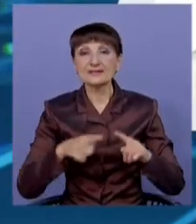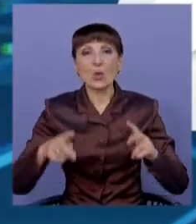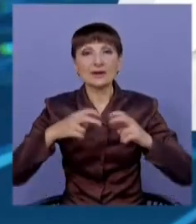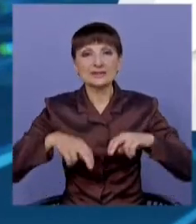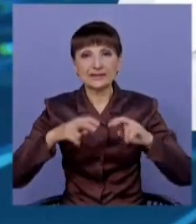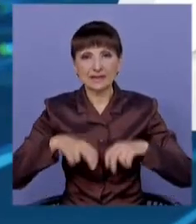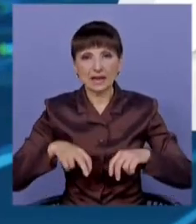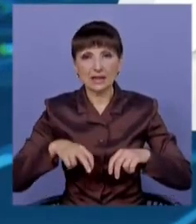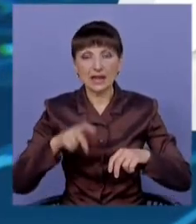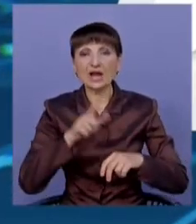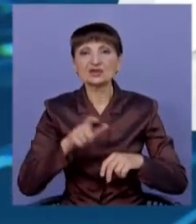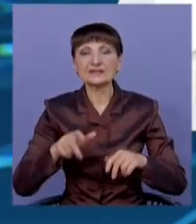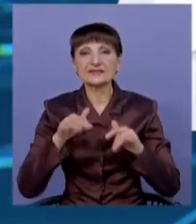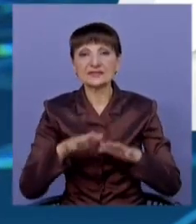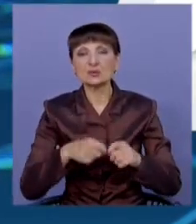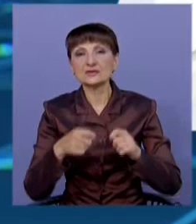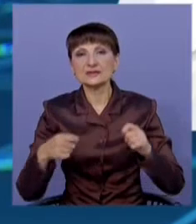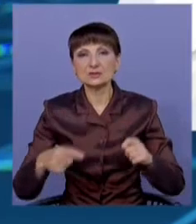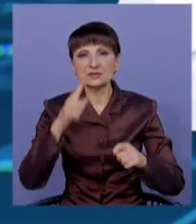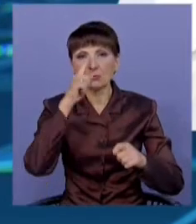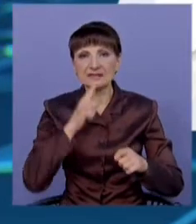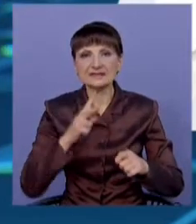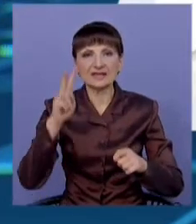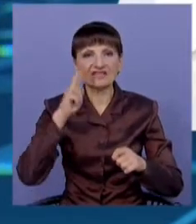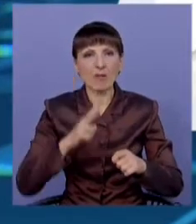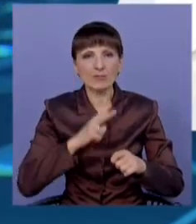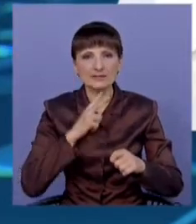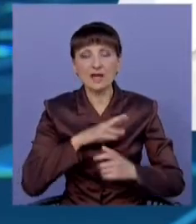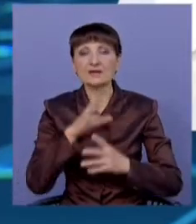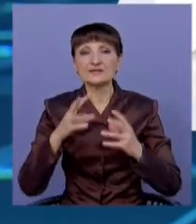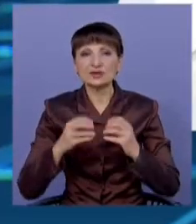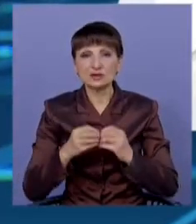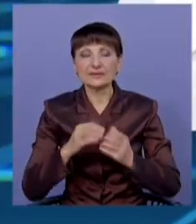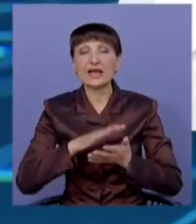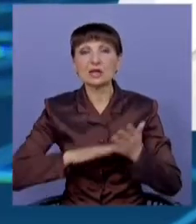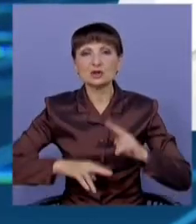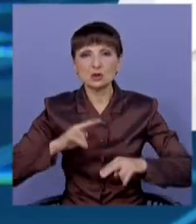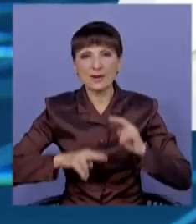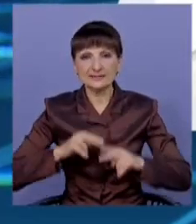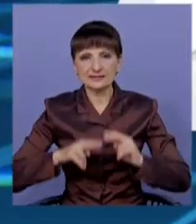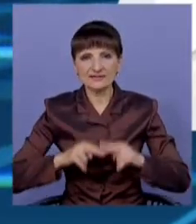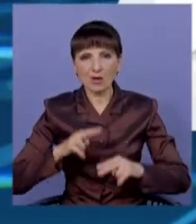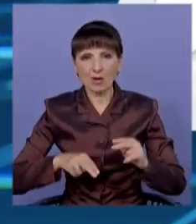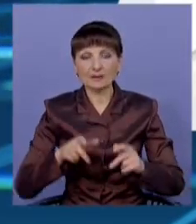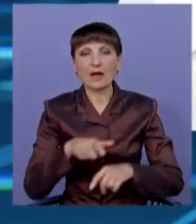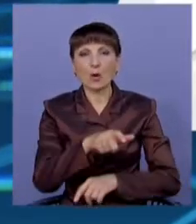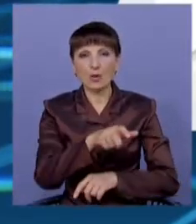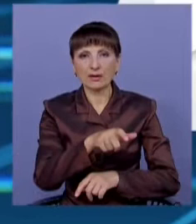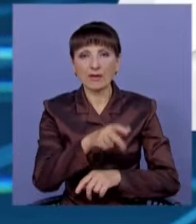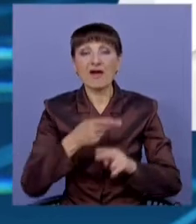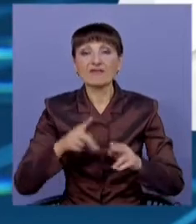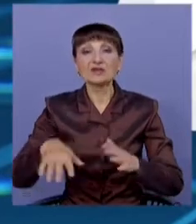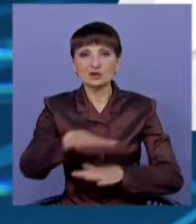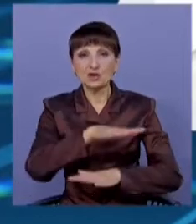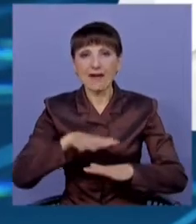рассмотрения гражданского дела обычно может затянуться на месяц, на 2, в связи с чем дальнейшее строительство дороги именно в этой